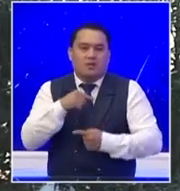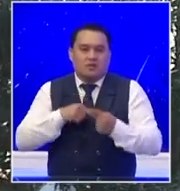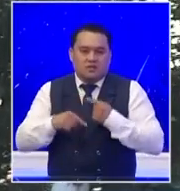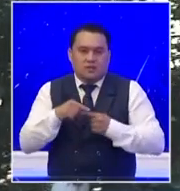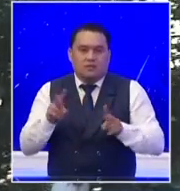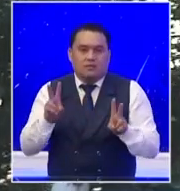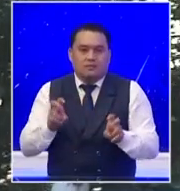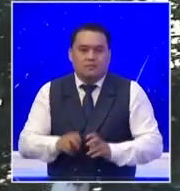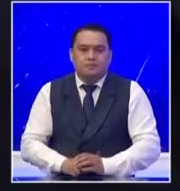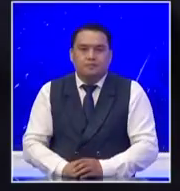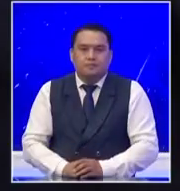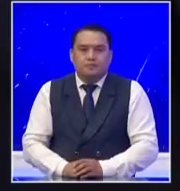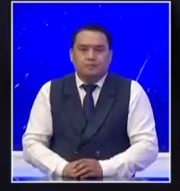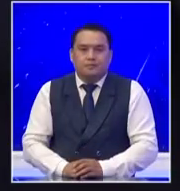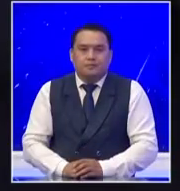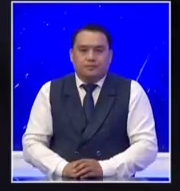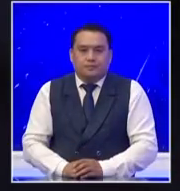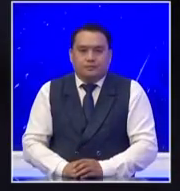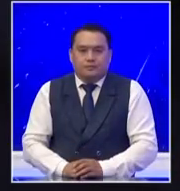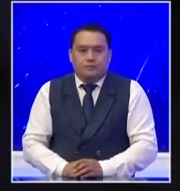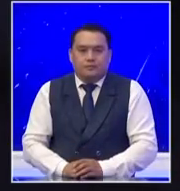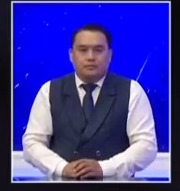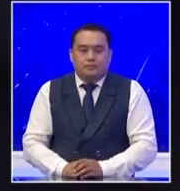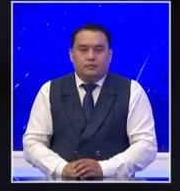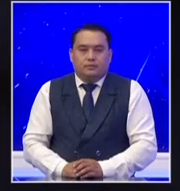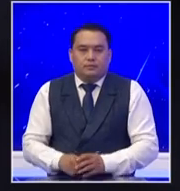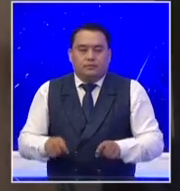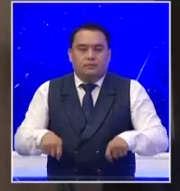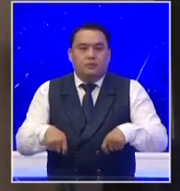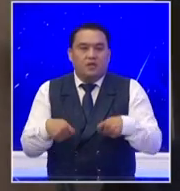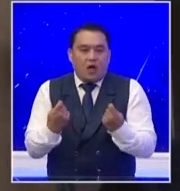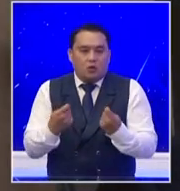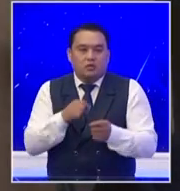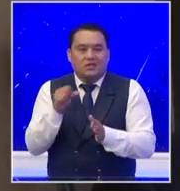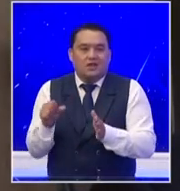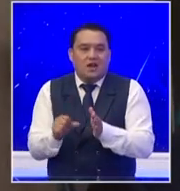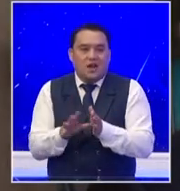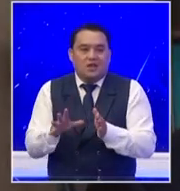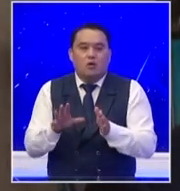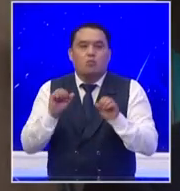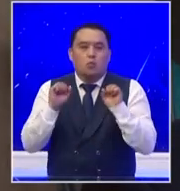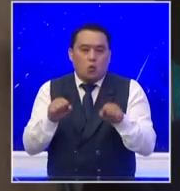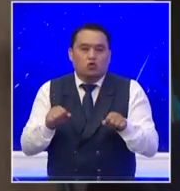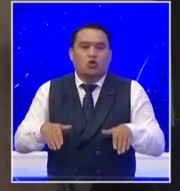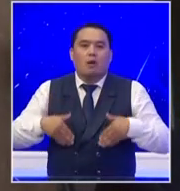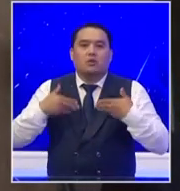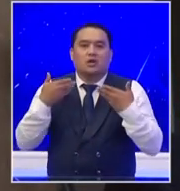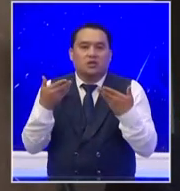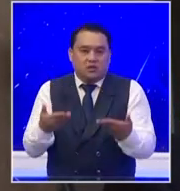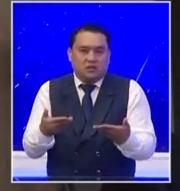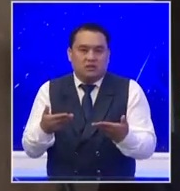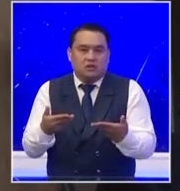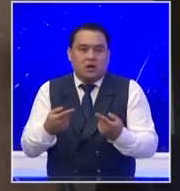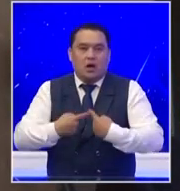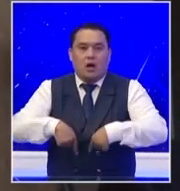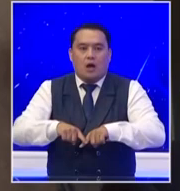Business. При нарушении законодательства в области электроэнергетики можете обращаться в